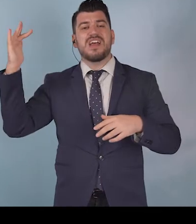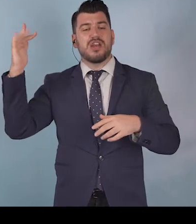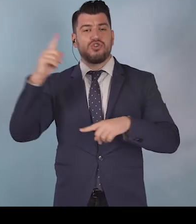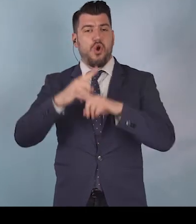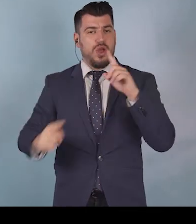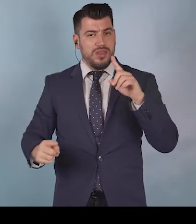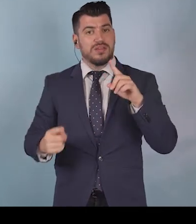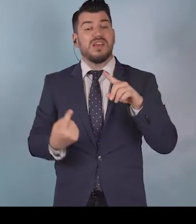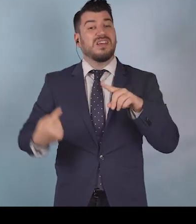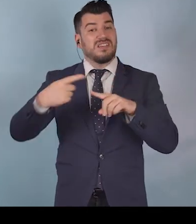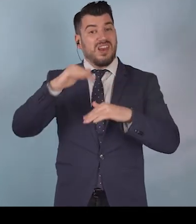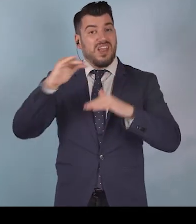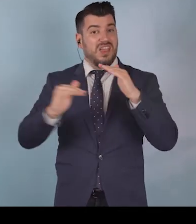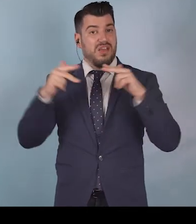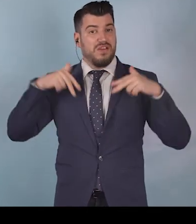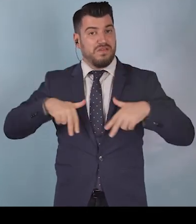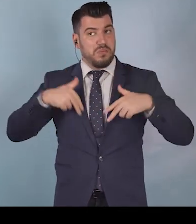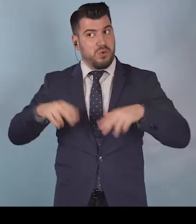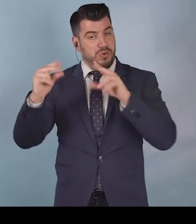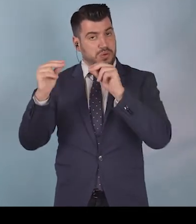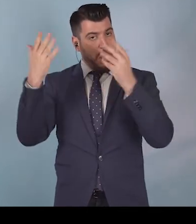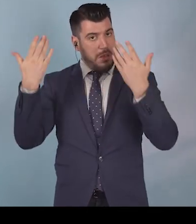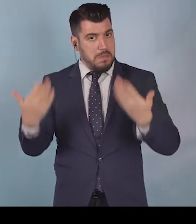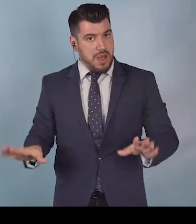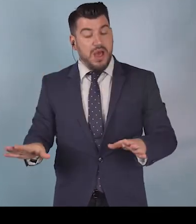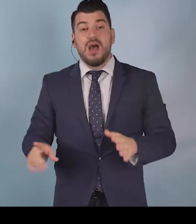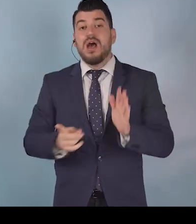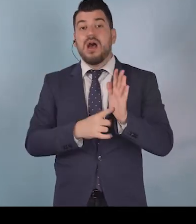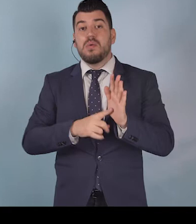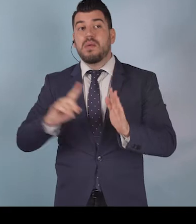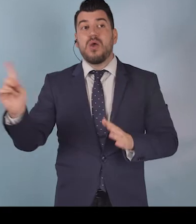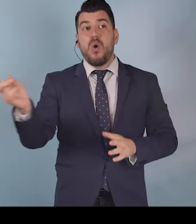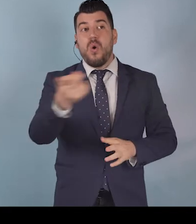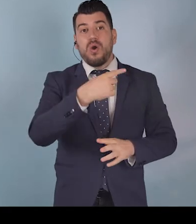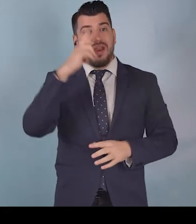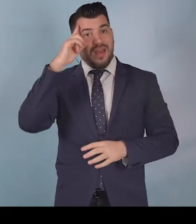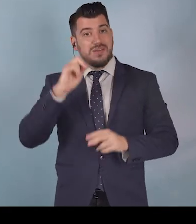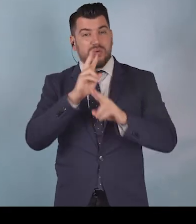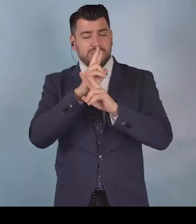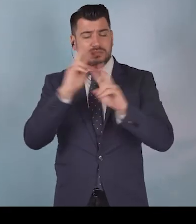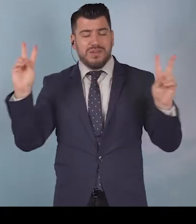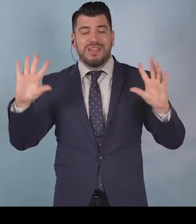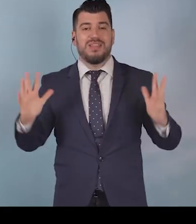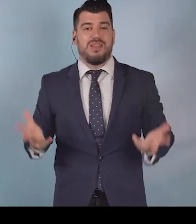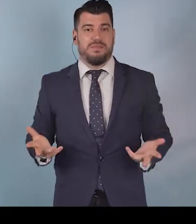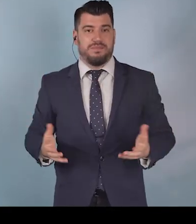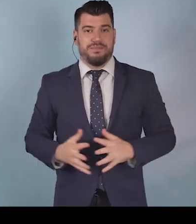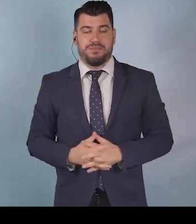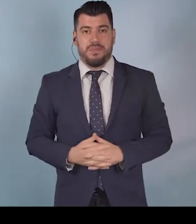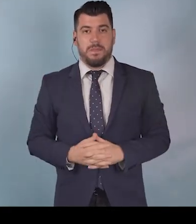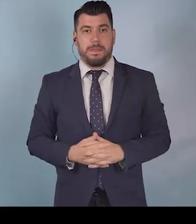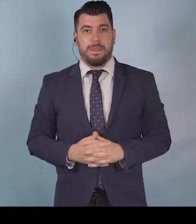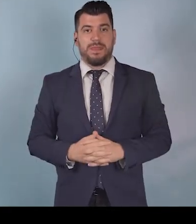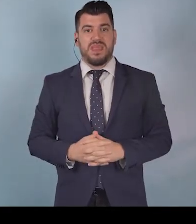τον Οικονόμου, για το θέμα. Είναι σαφές και πρέπει να είναι σαφές και ξεκάθαρο και προς όλους